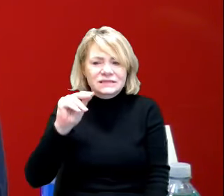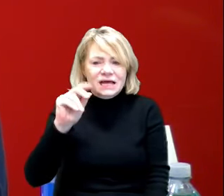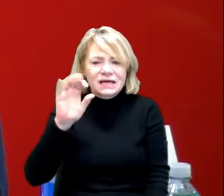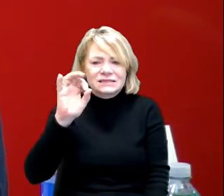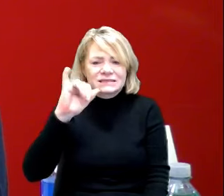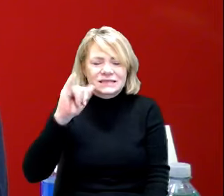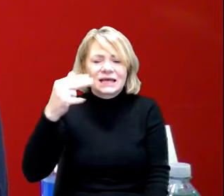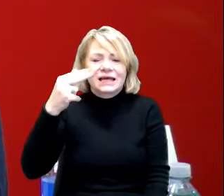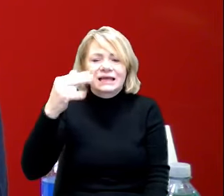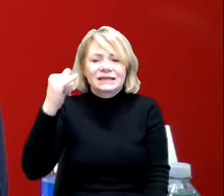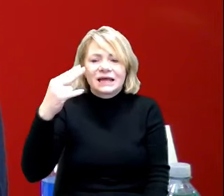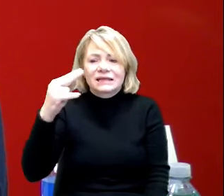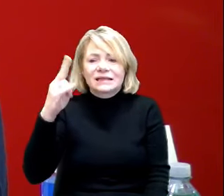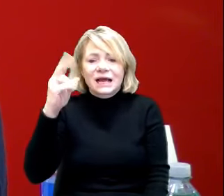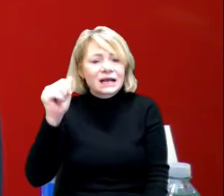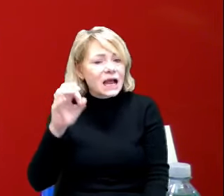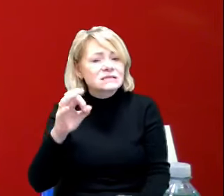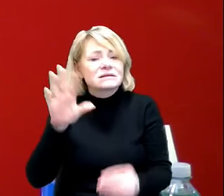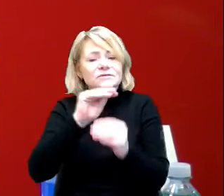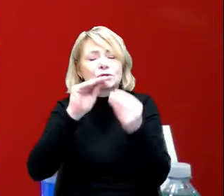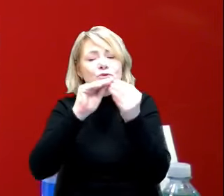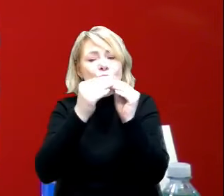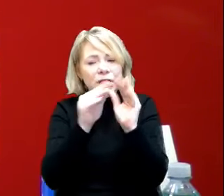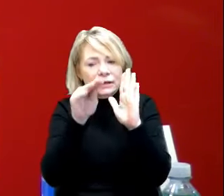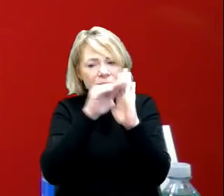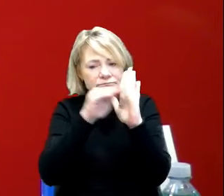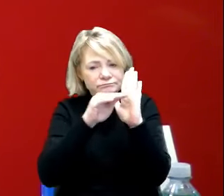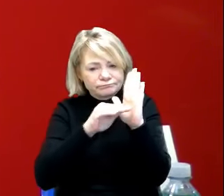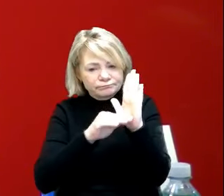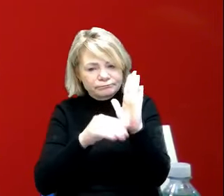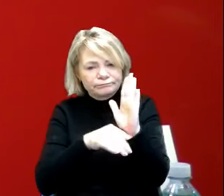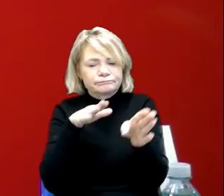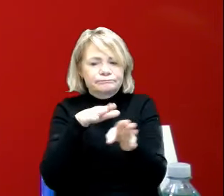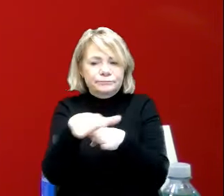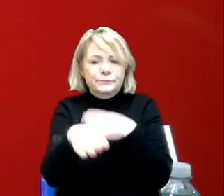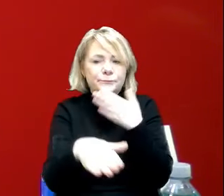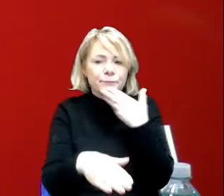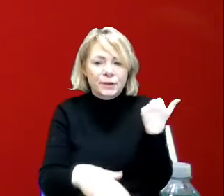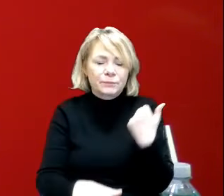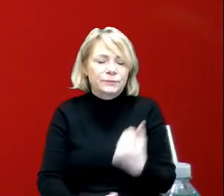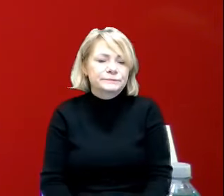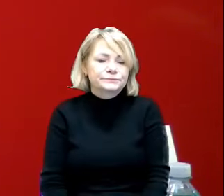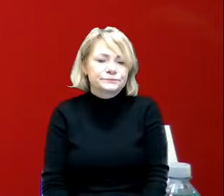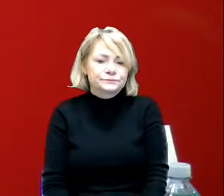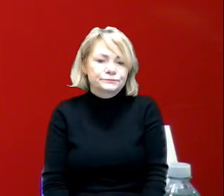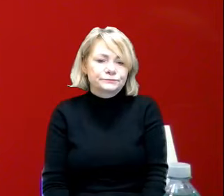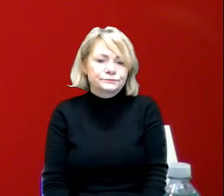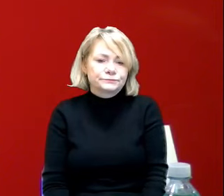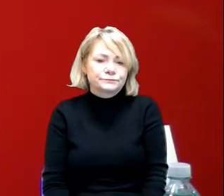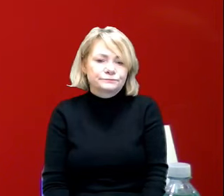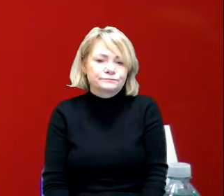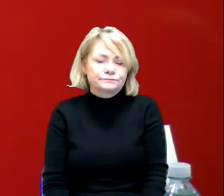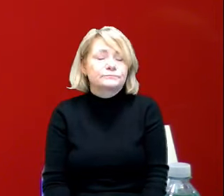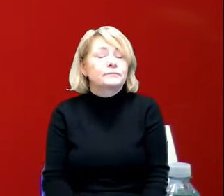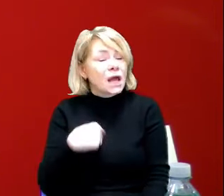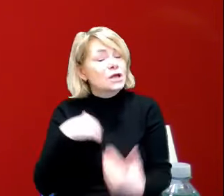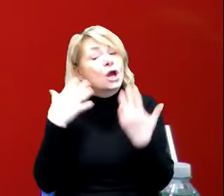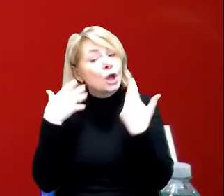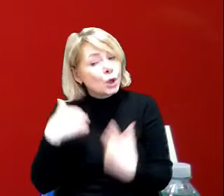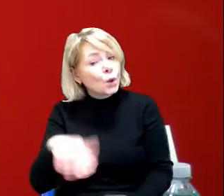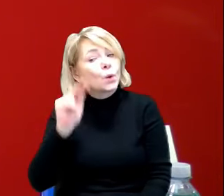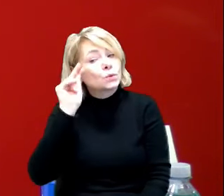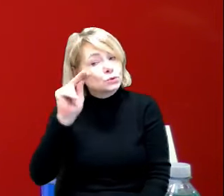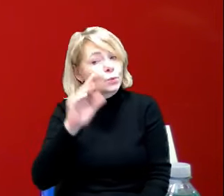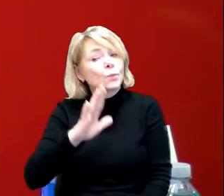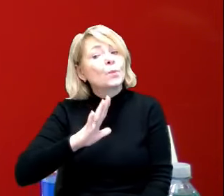visų sutarty numatytų išankstinių sutarties įsigaliojimo sąlygų aš minėjau jau mes tą klausimą